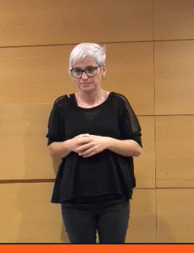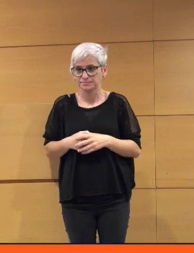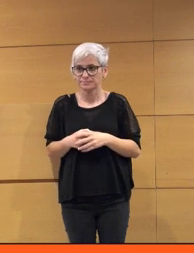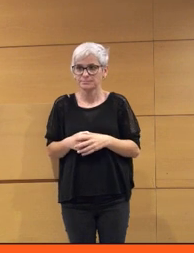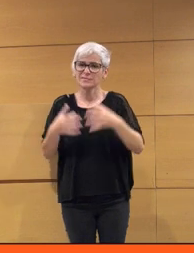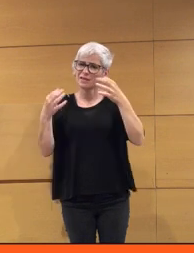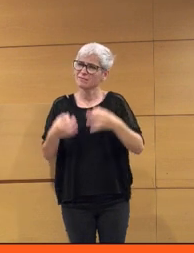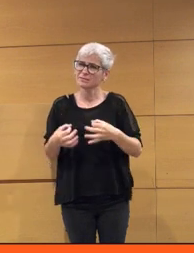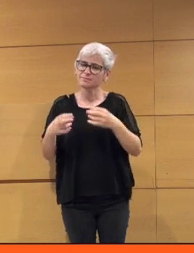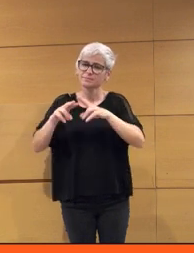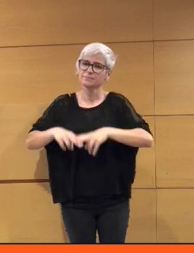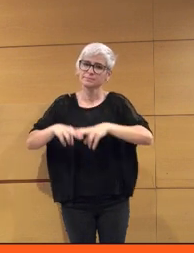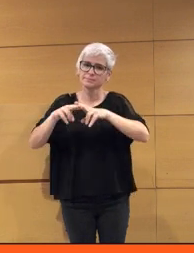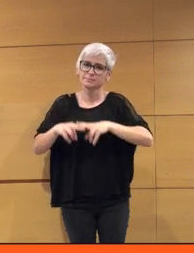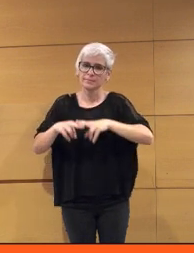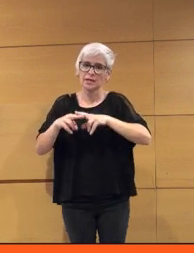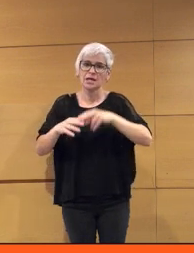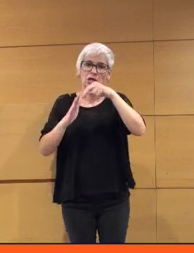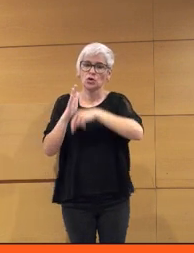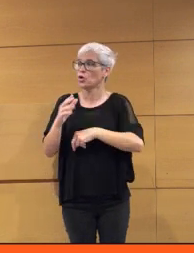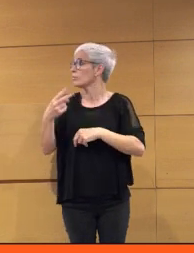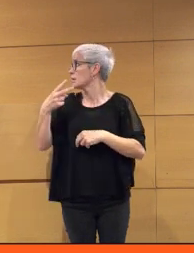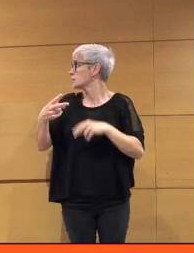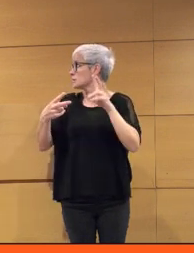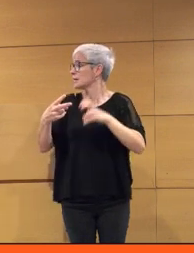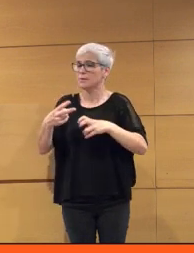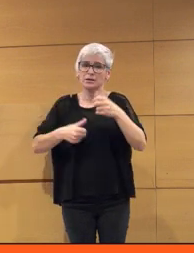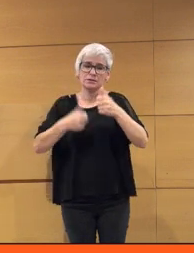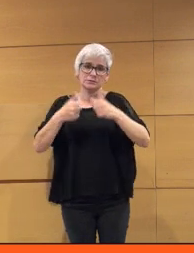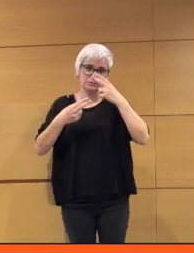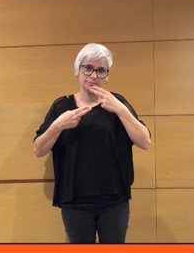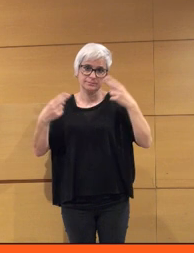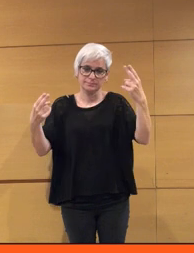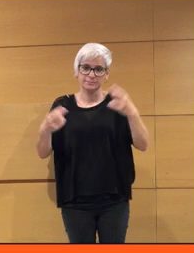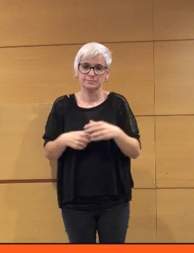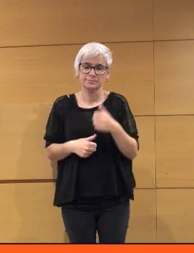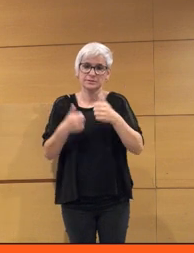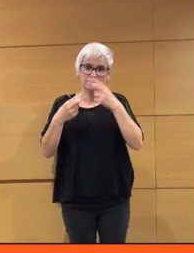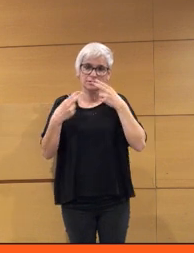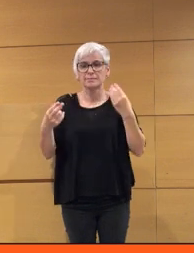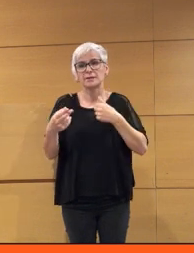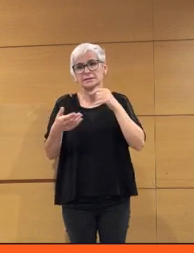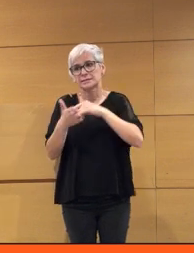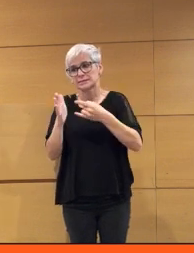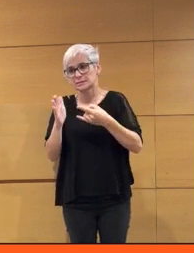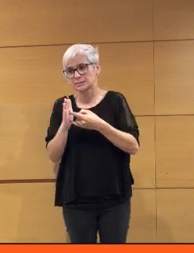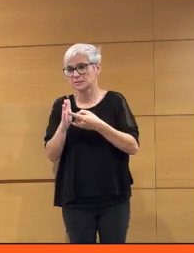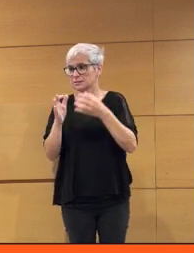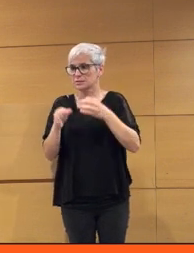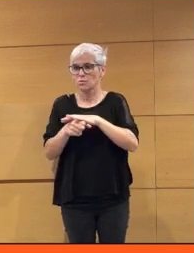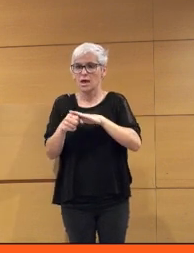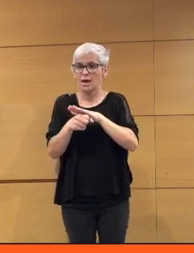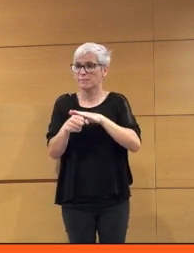de revisar dues normes sobre licitació pública. Això és més tècnic, però per si algú treballa en aquest